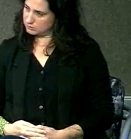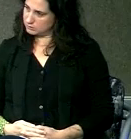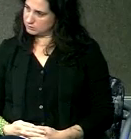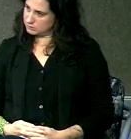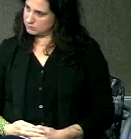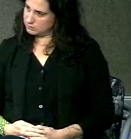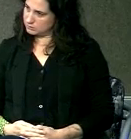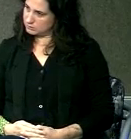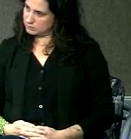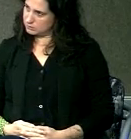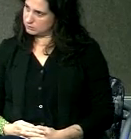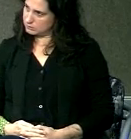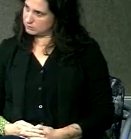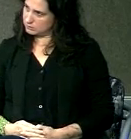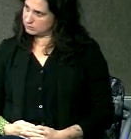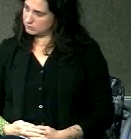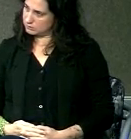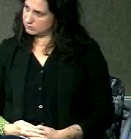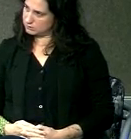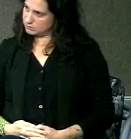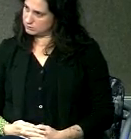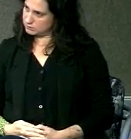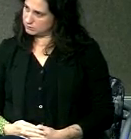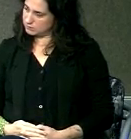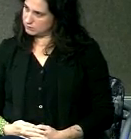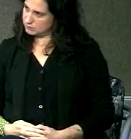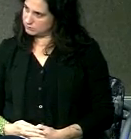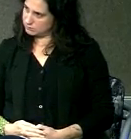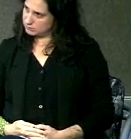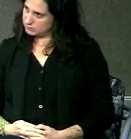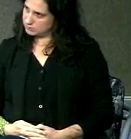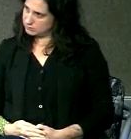parisiennes. Ces femmes qui sont en errance